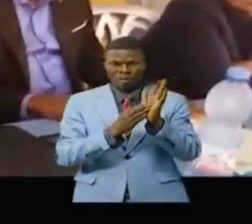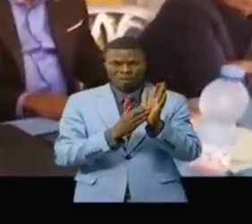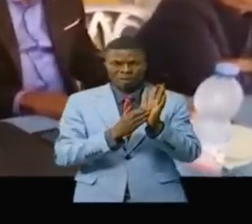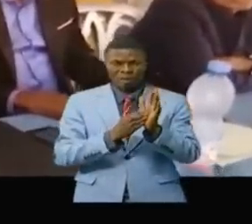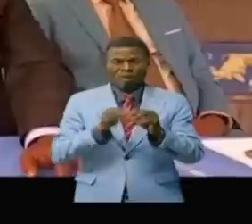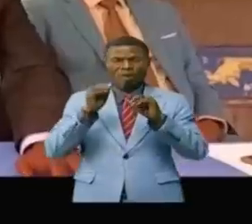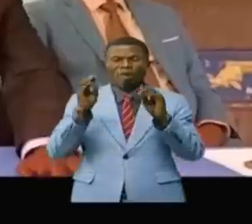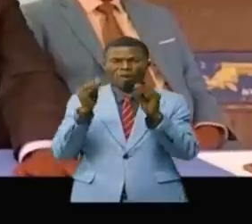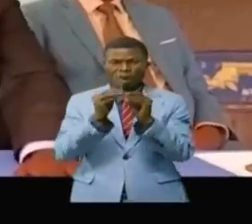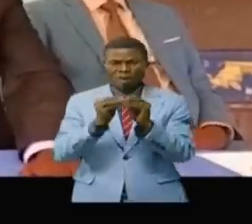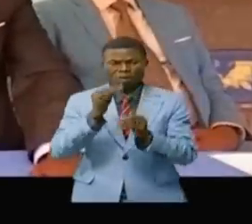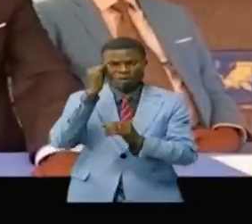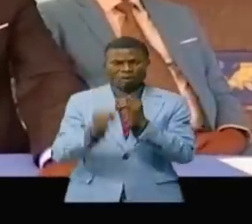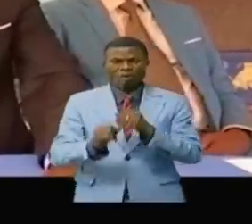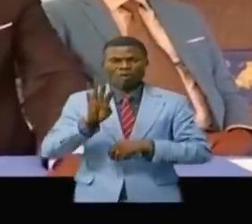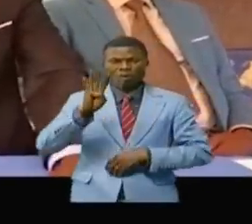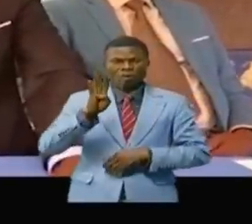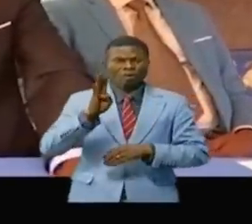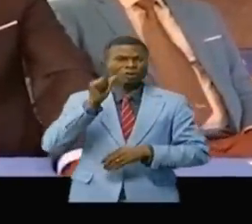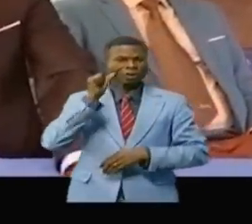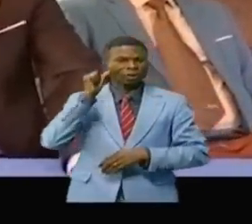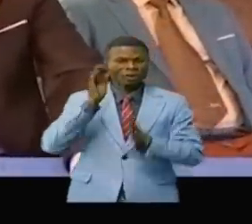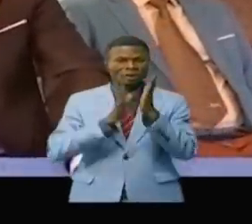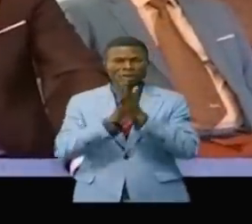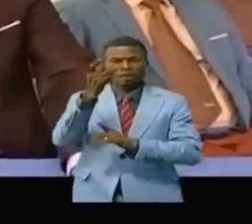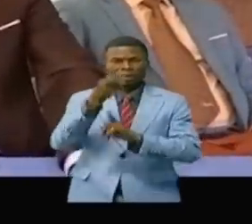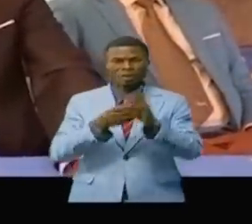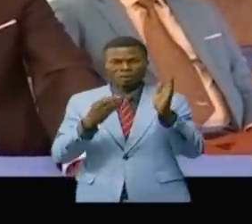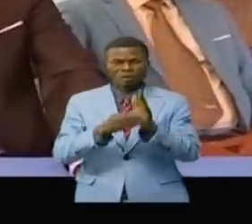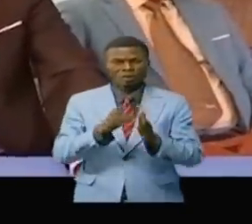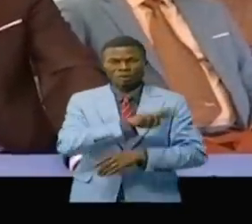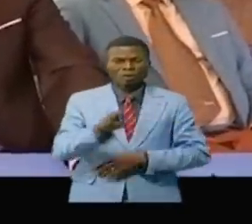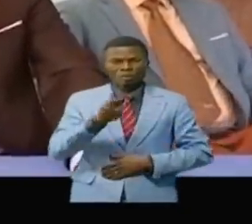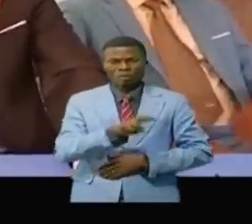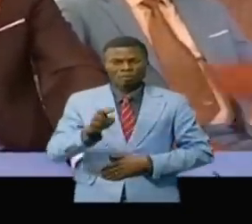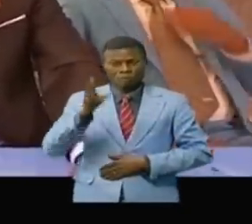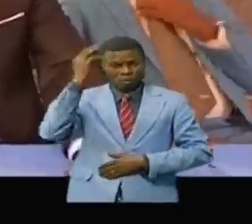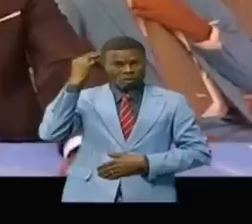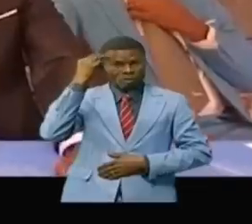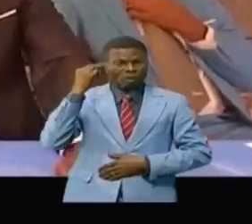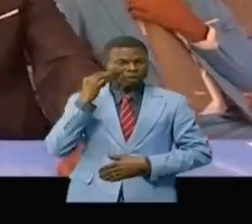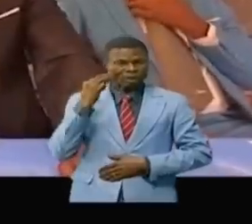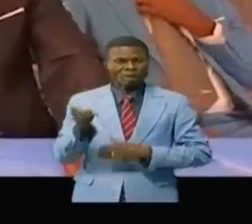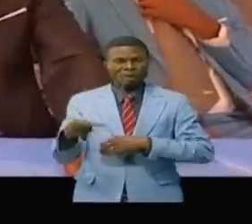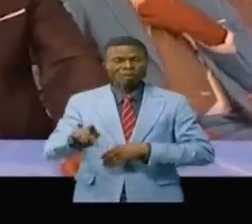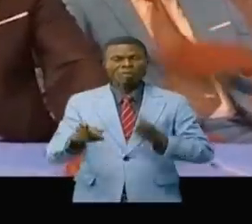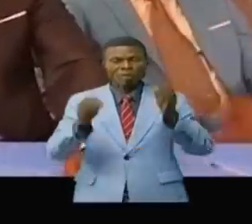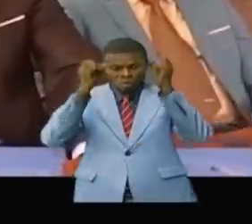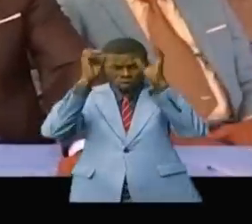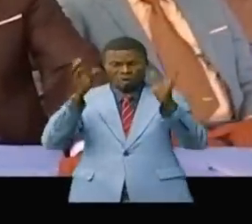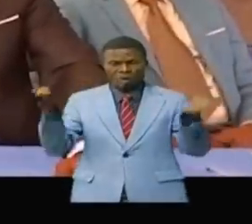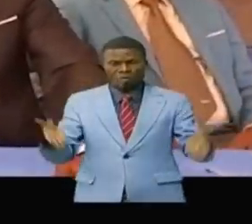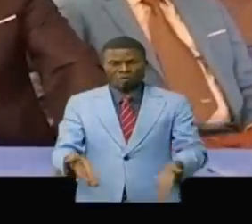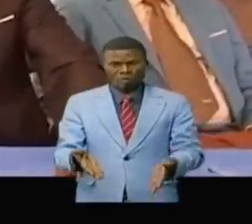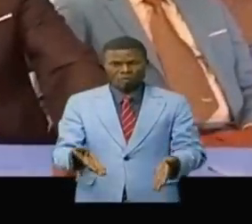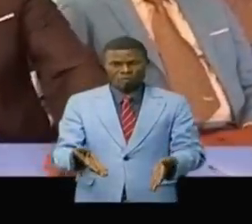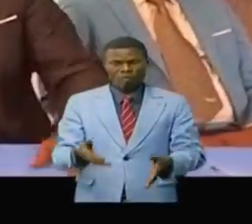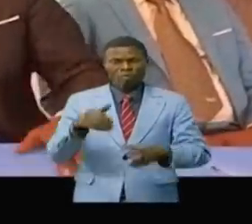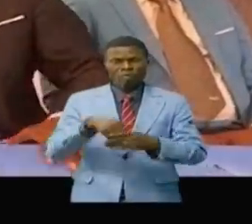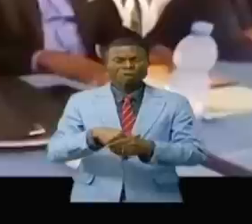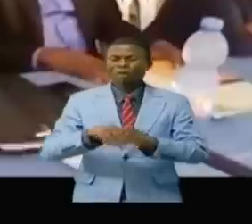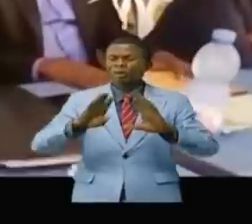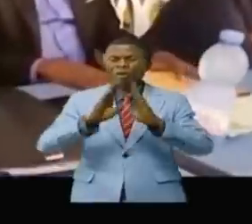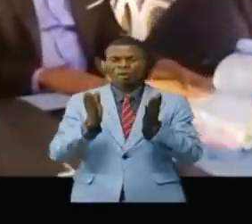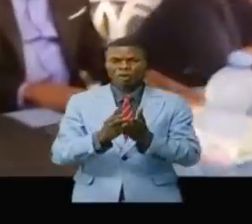ces assises ont pris fin ce jeudi 15 septembre 2022 en présence du ministre provincial de l'éducation et directeur provincial de l'éducation dans la satisfaction de